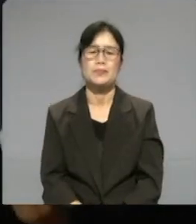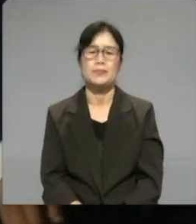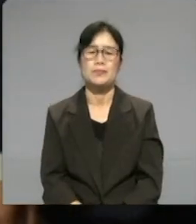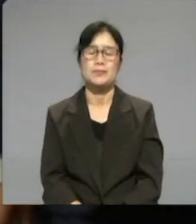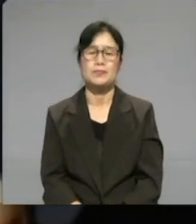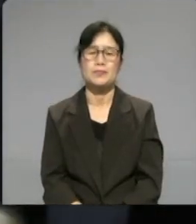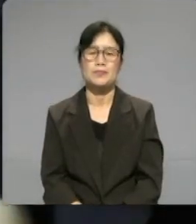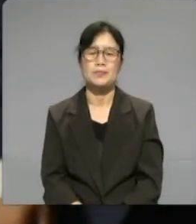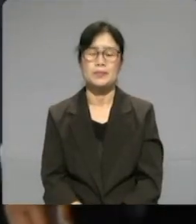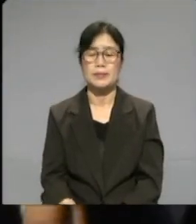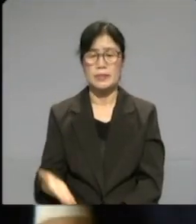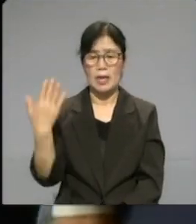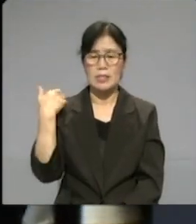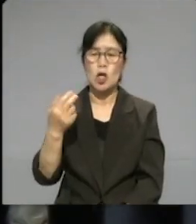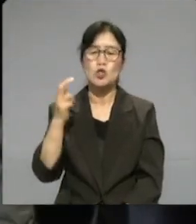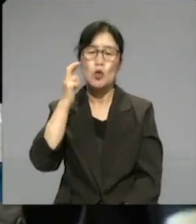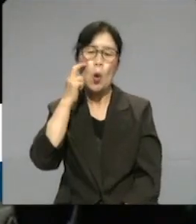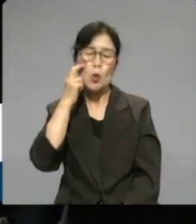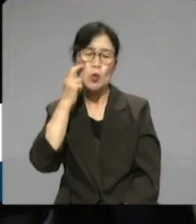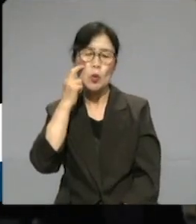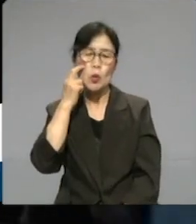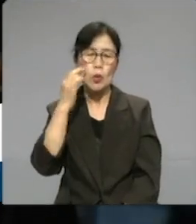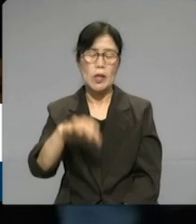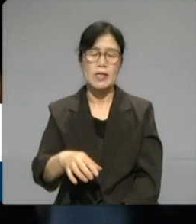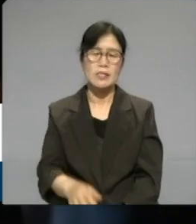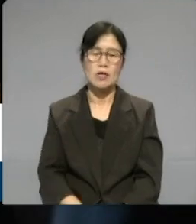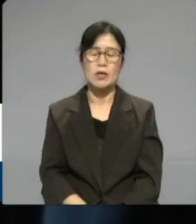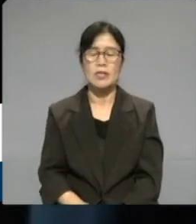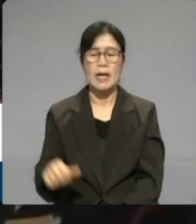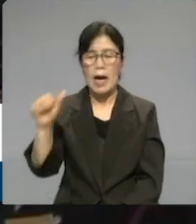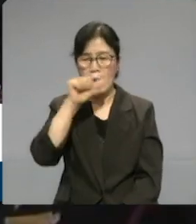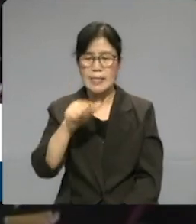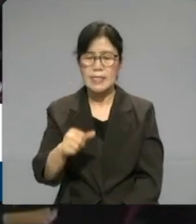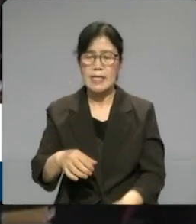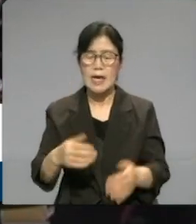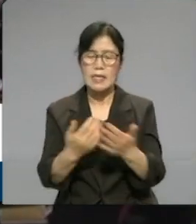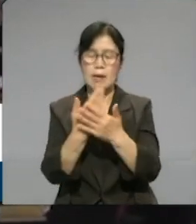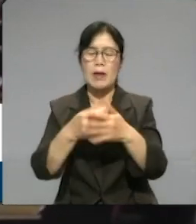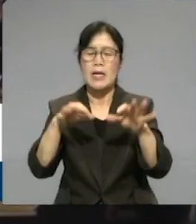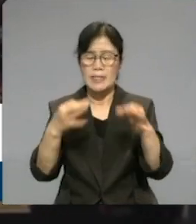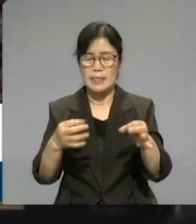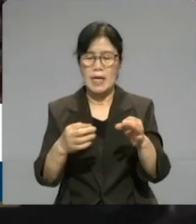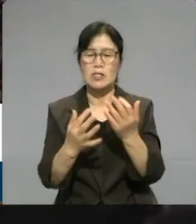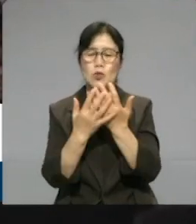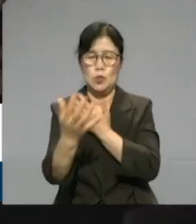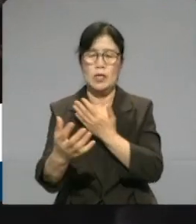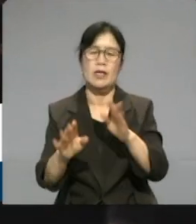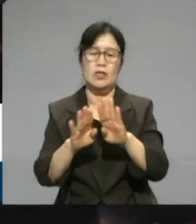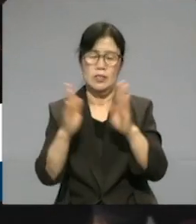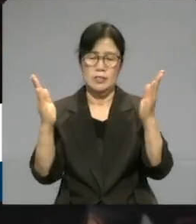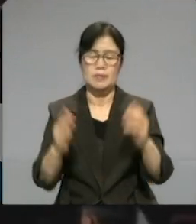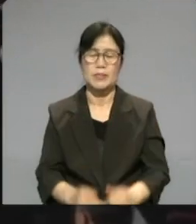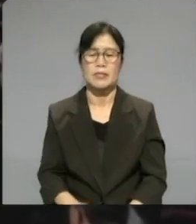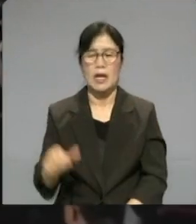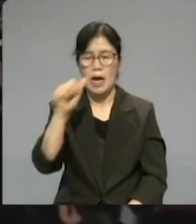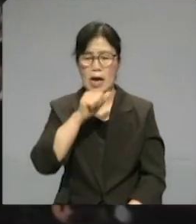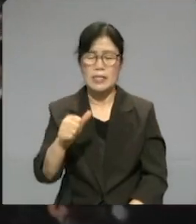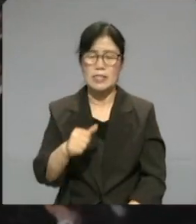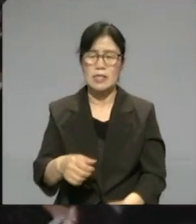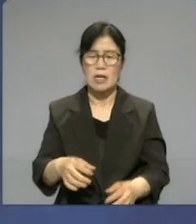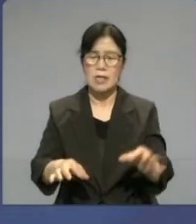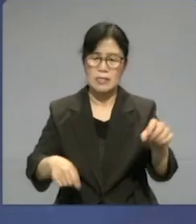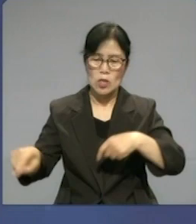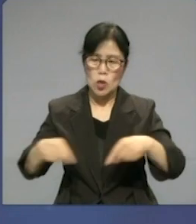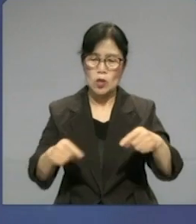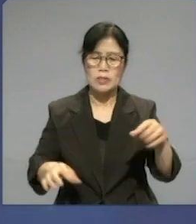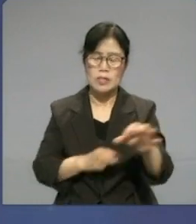기자입니다 지난해 송도 컨벤시아에서 ADB 아시아 개발은행 연차 총회가 열렸습니다 아시아 정재계 인사가